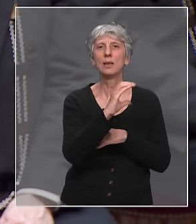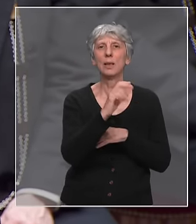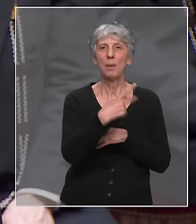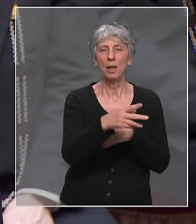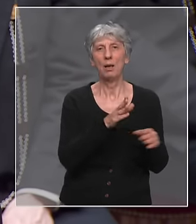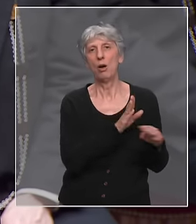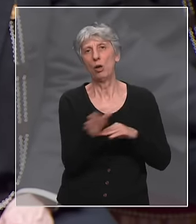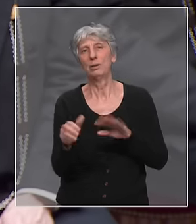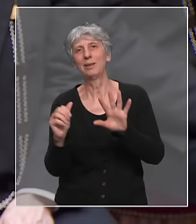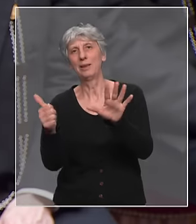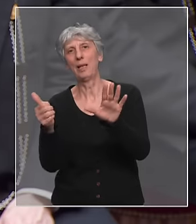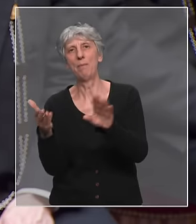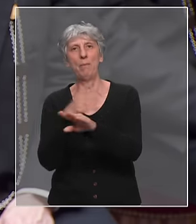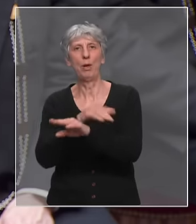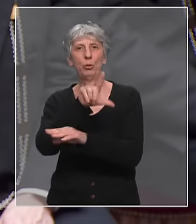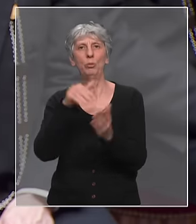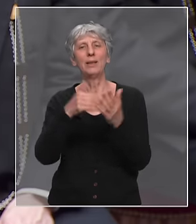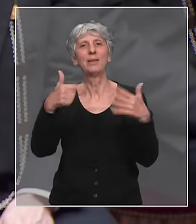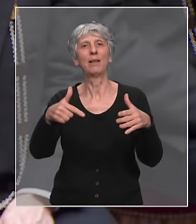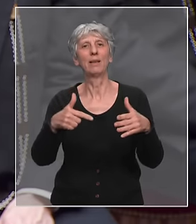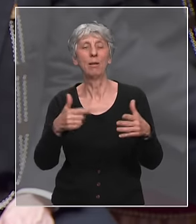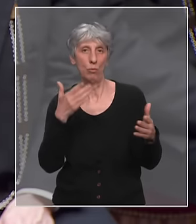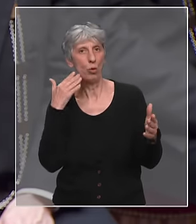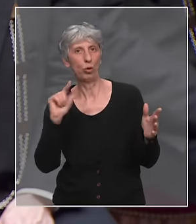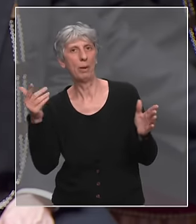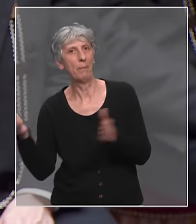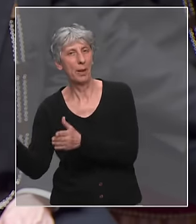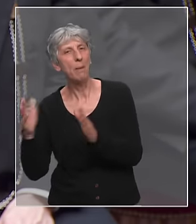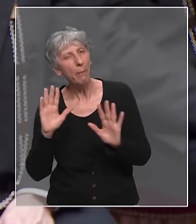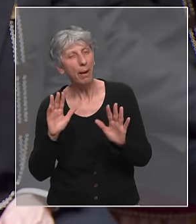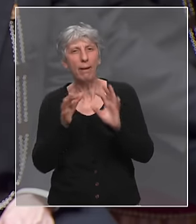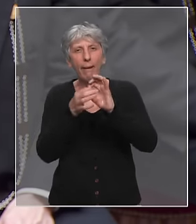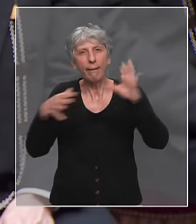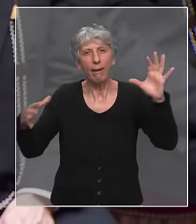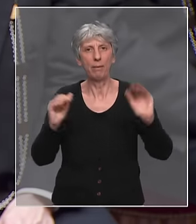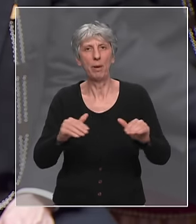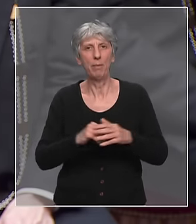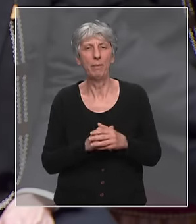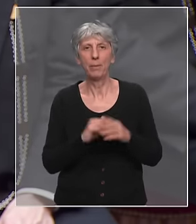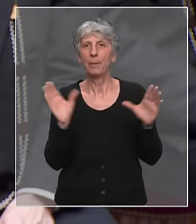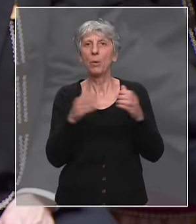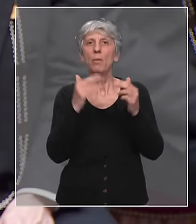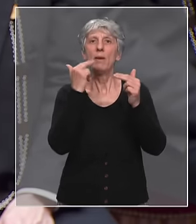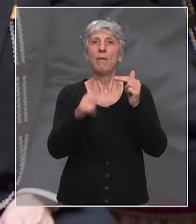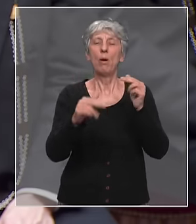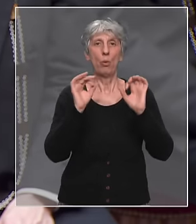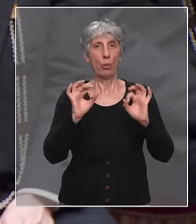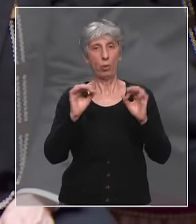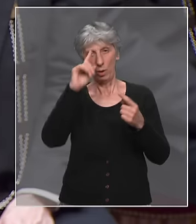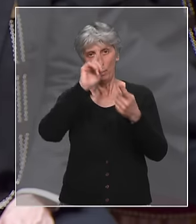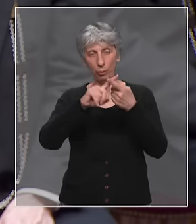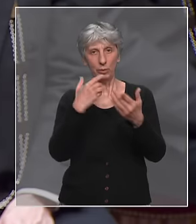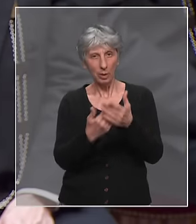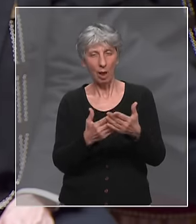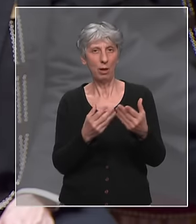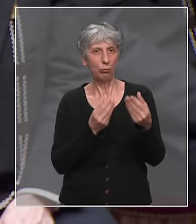en 6e en 2017. Mais il reste des écarts. Les groupes de niveau visent précisément à répondre à ce sujet